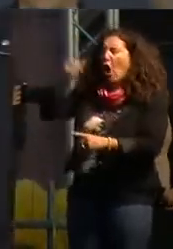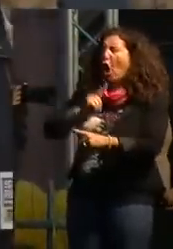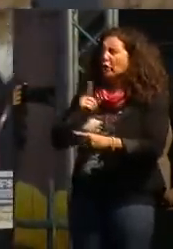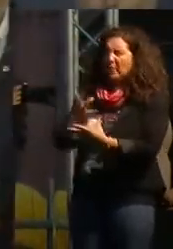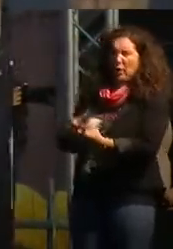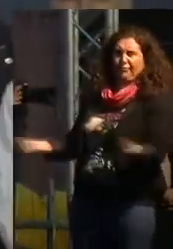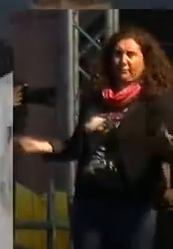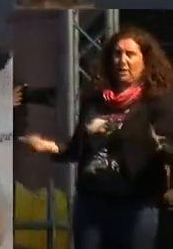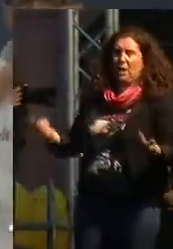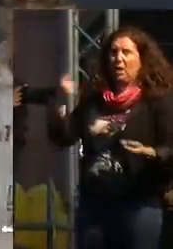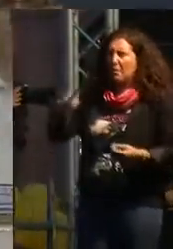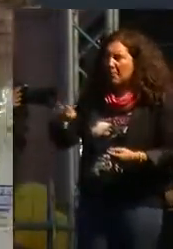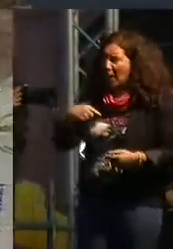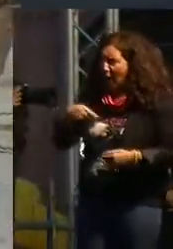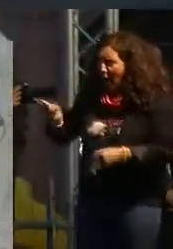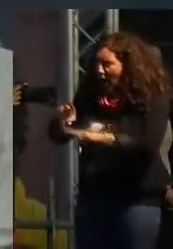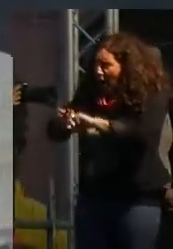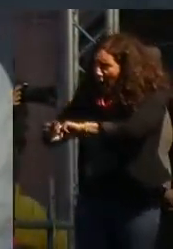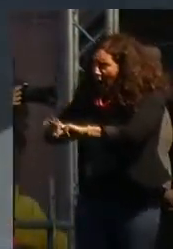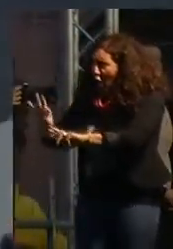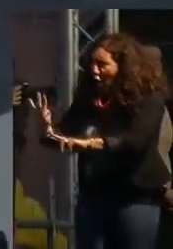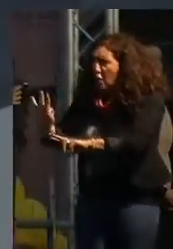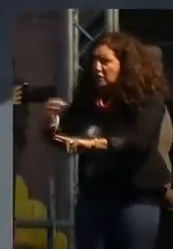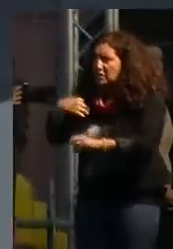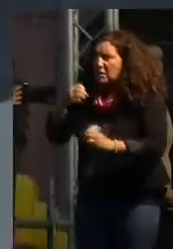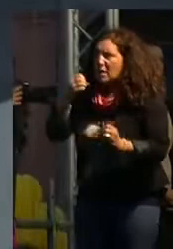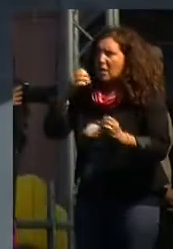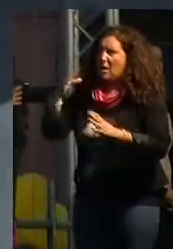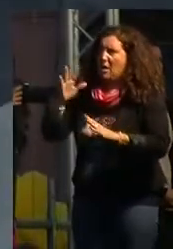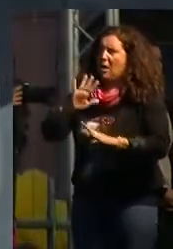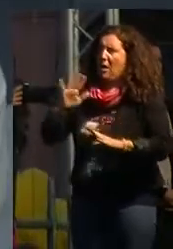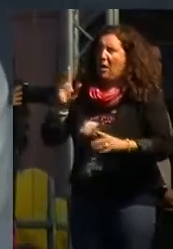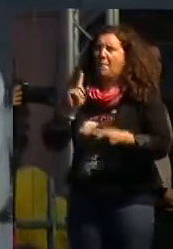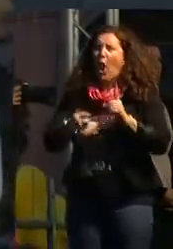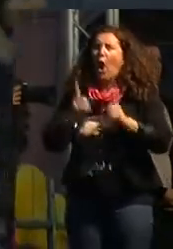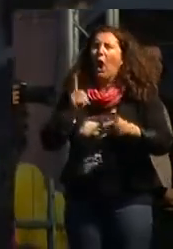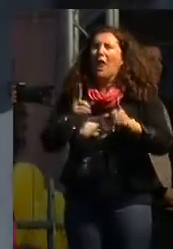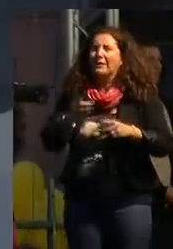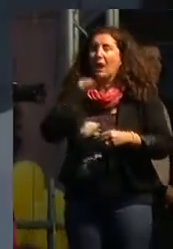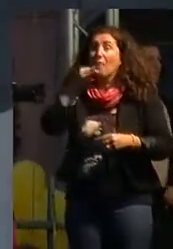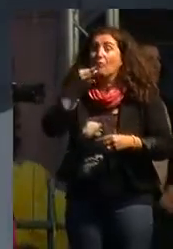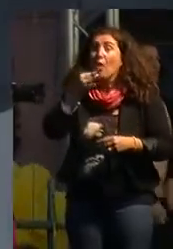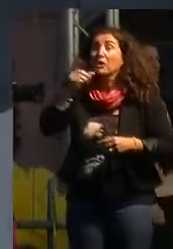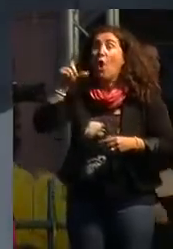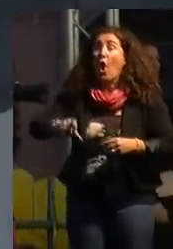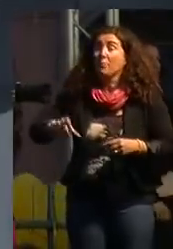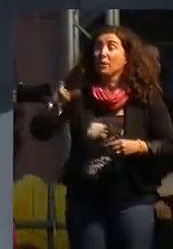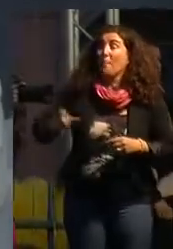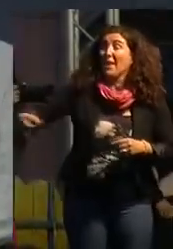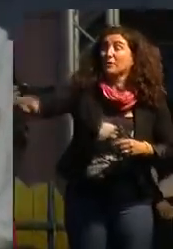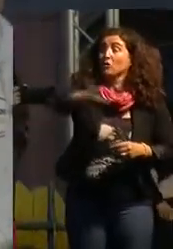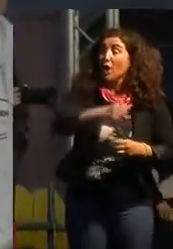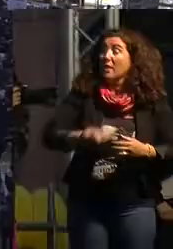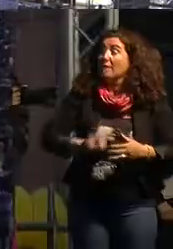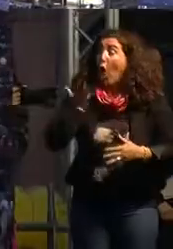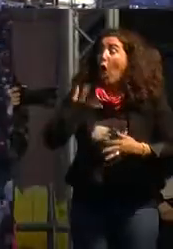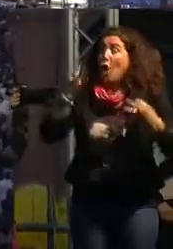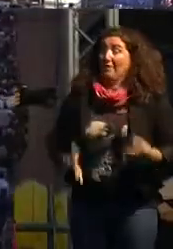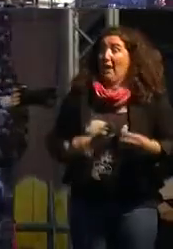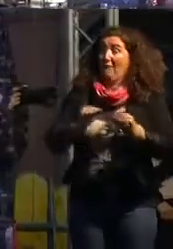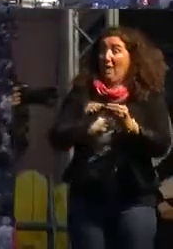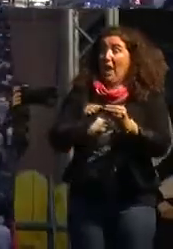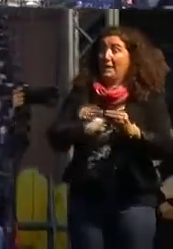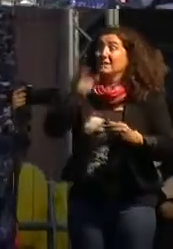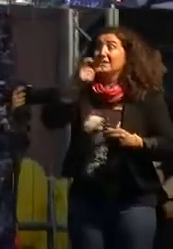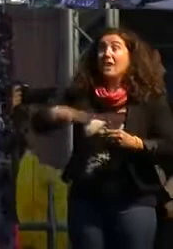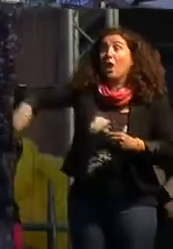capito, che la politica è una cosa per persone che hanno la volontà di farla bene. E se noi non ci occupiamo la